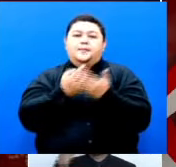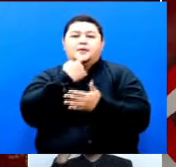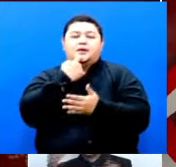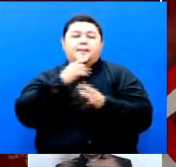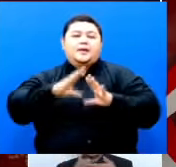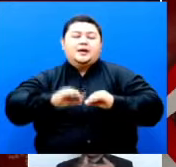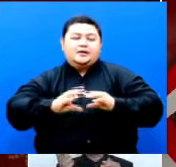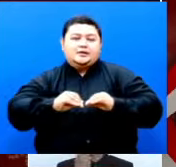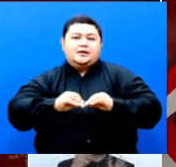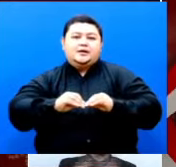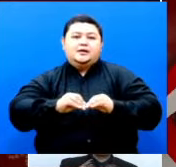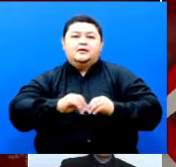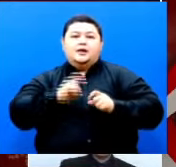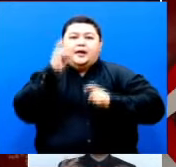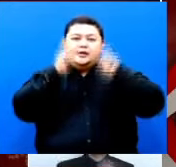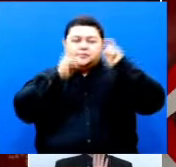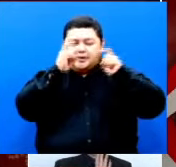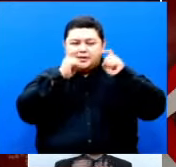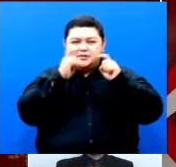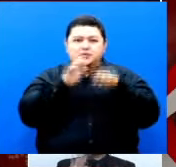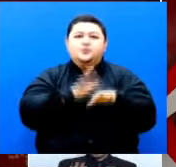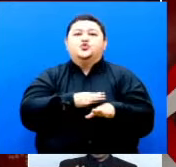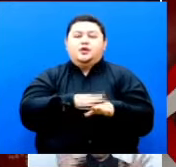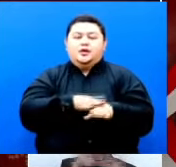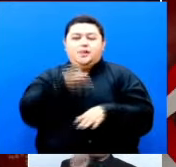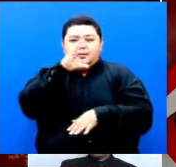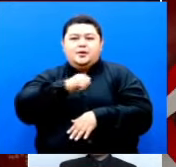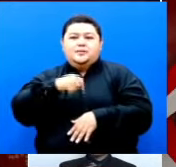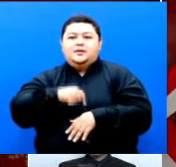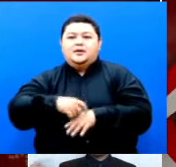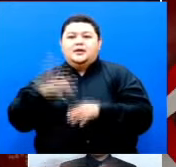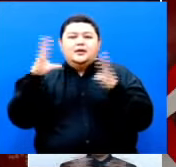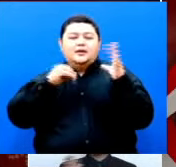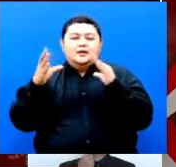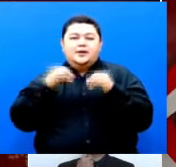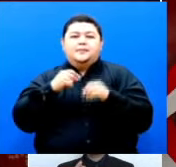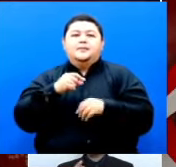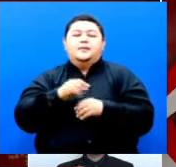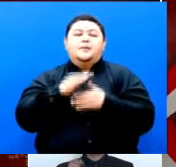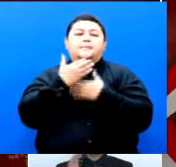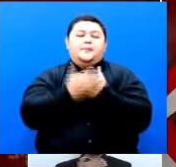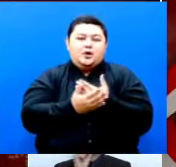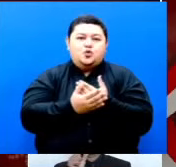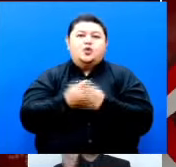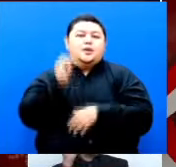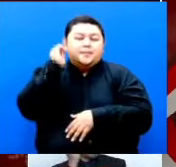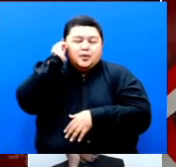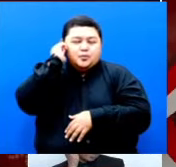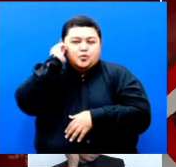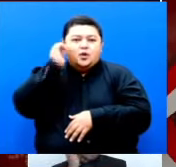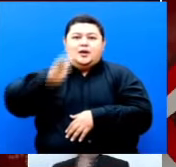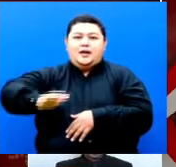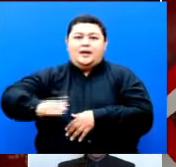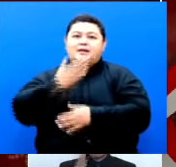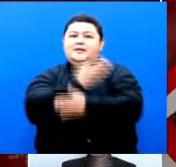pekerjaandan ekspresibudaya.Malamini,kitajugaakan membahasperlindunganperempuan, anak-anak,dan